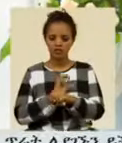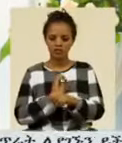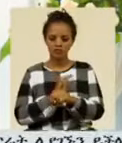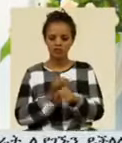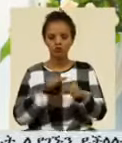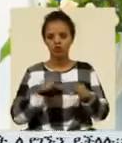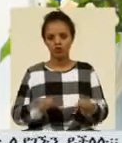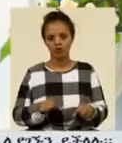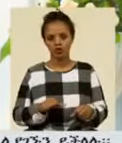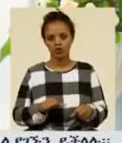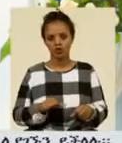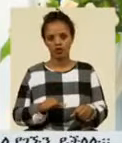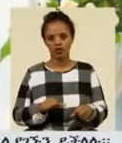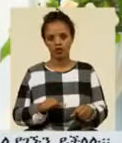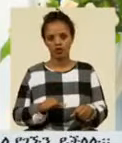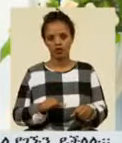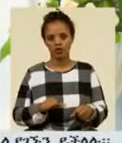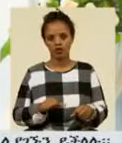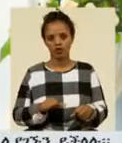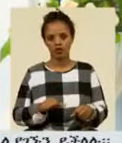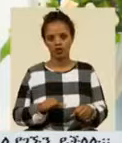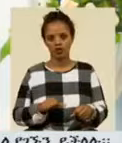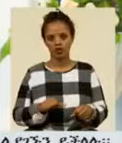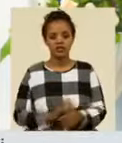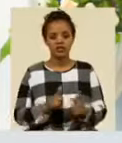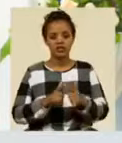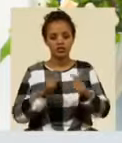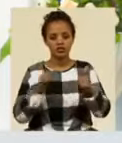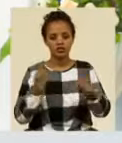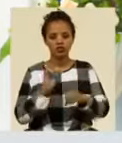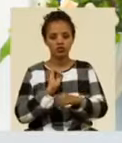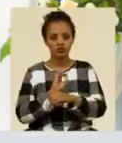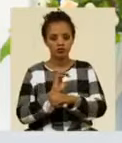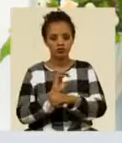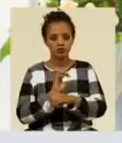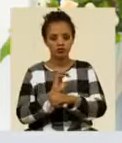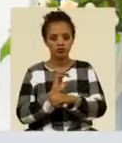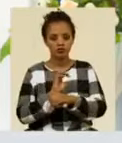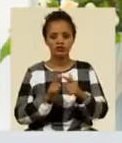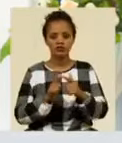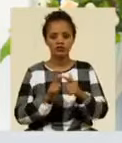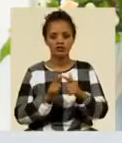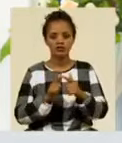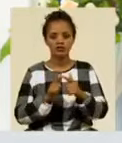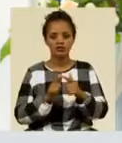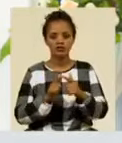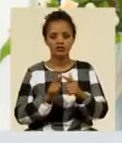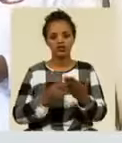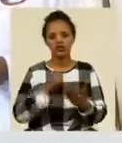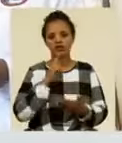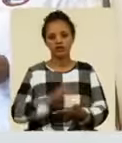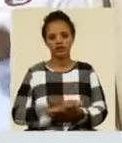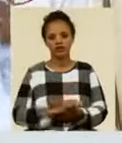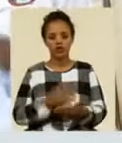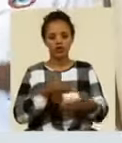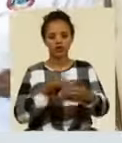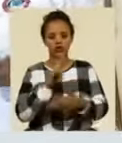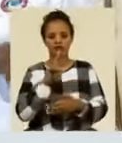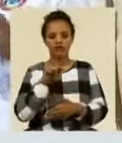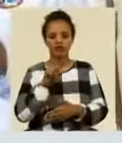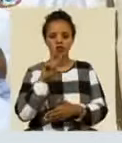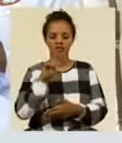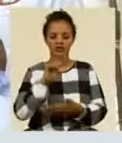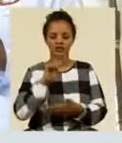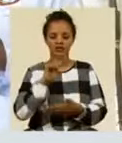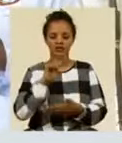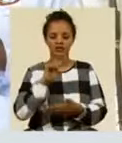ቆይተዋል። አሁንም ትልቁ ምክር ትልቁ መንገድም ይኸው ነው። በቅርቡ 2.2